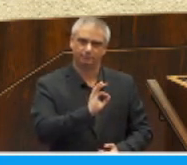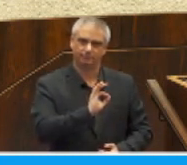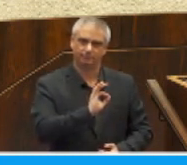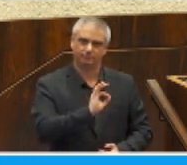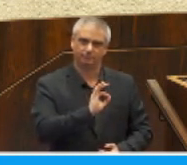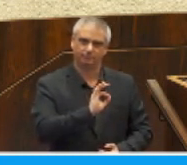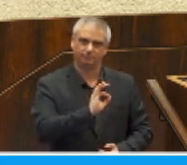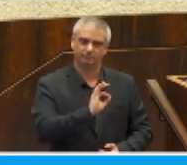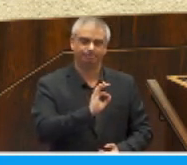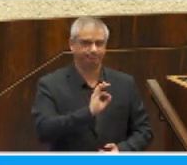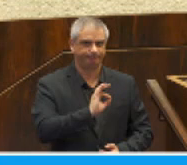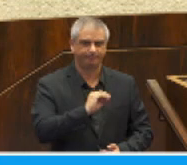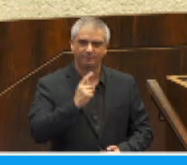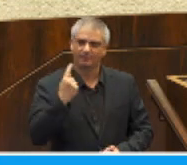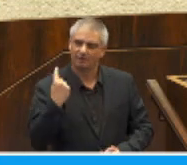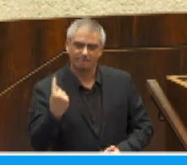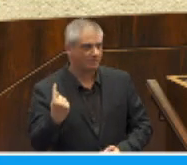וכל אחד מאיתנו